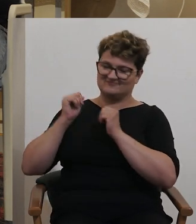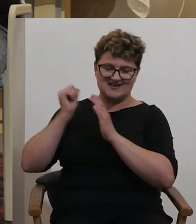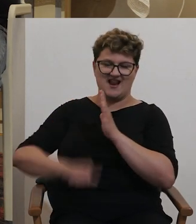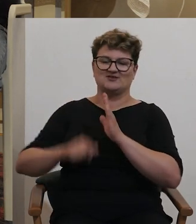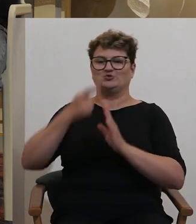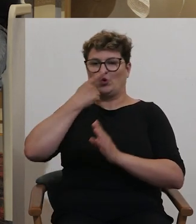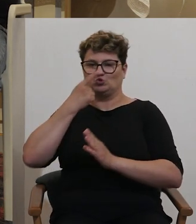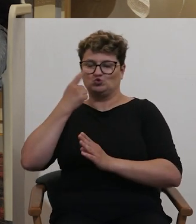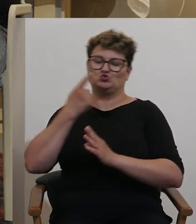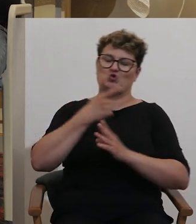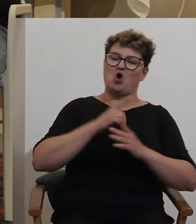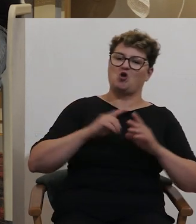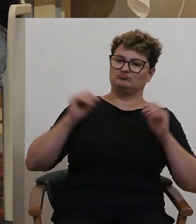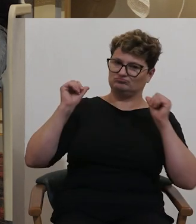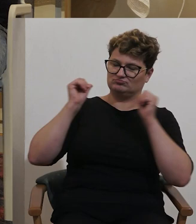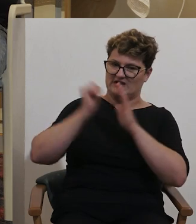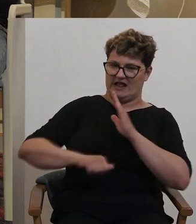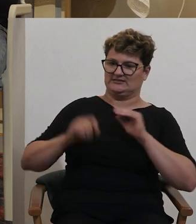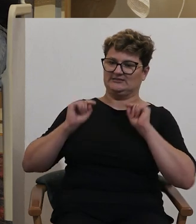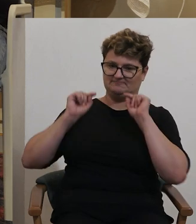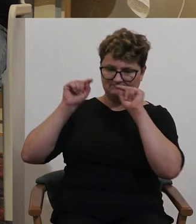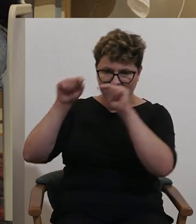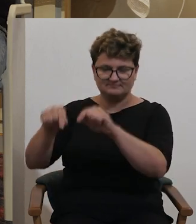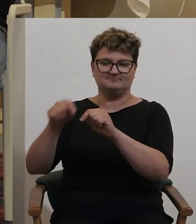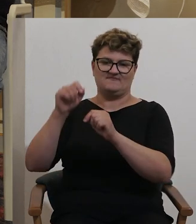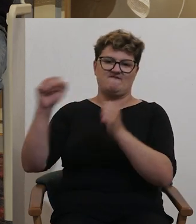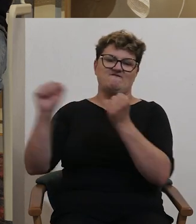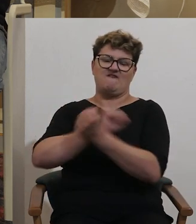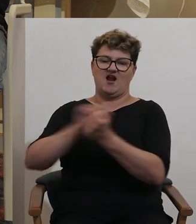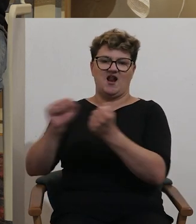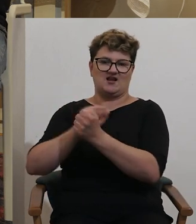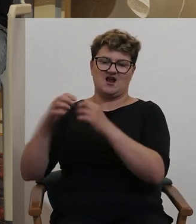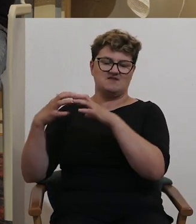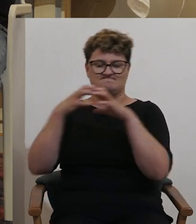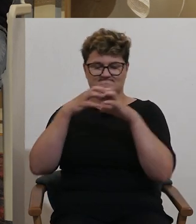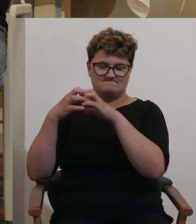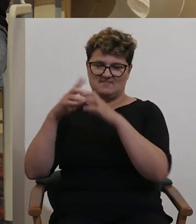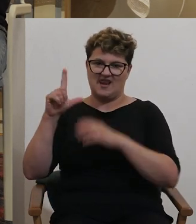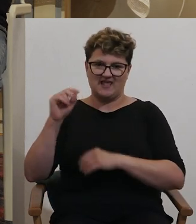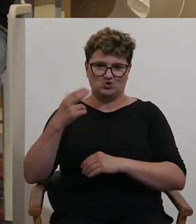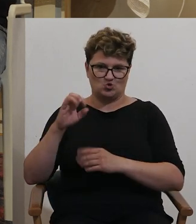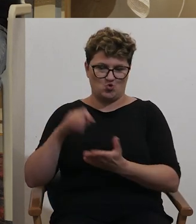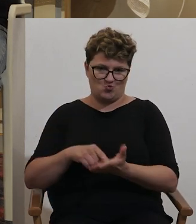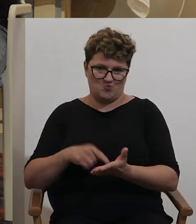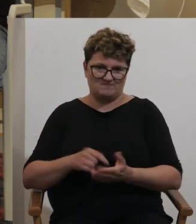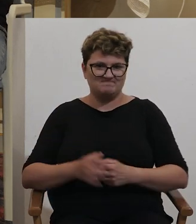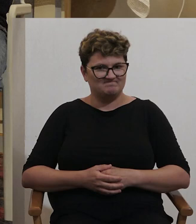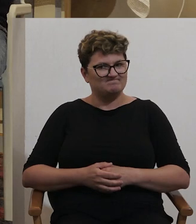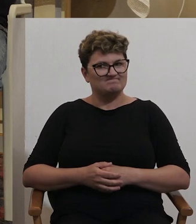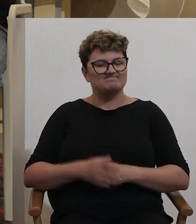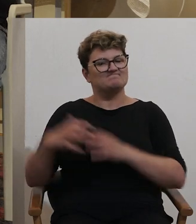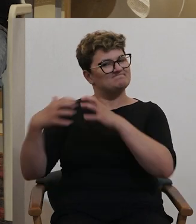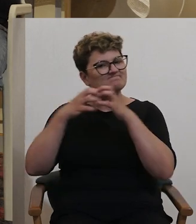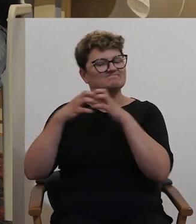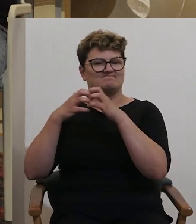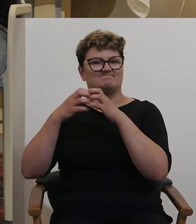Tadeusza Kościuszki weszli do walki pod Lenino. Także bitwa pod Lenino